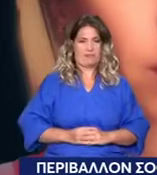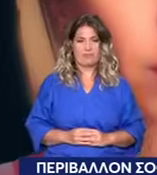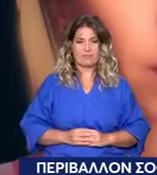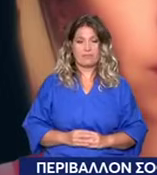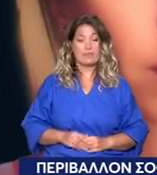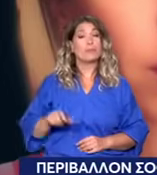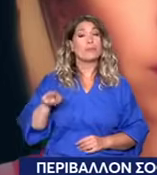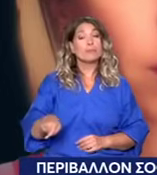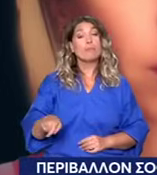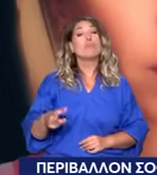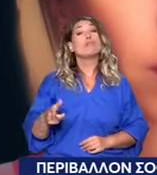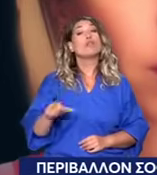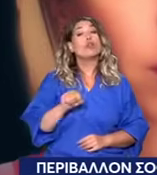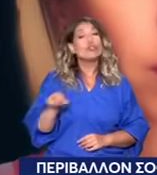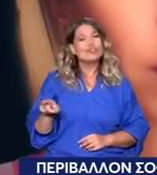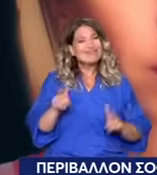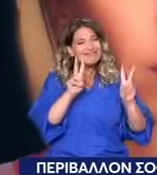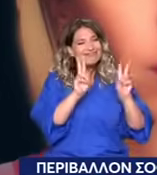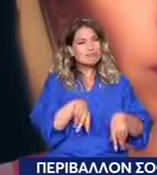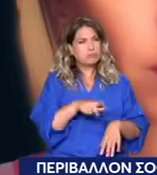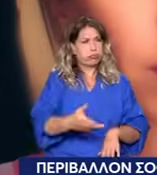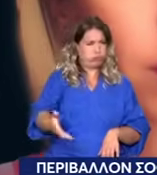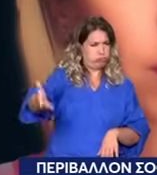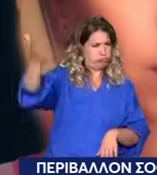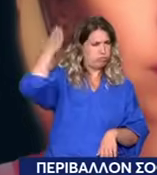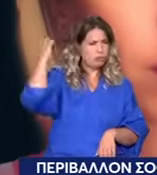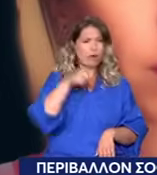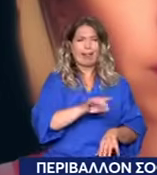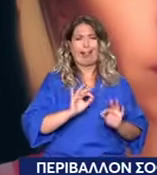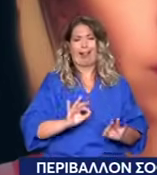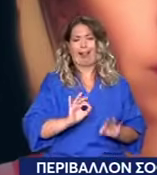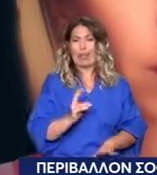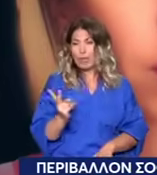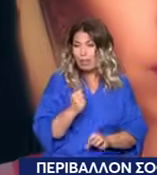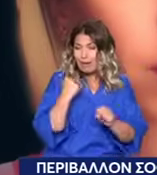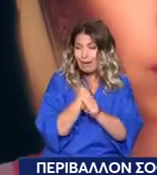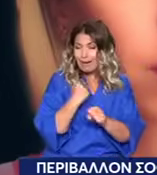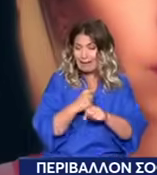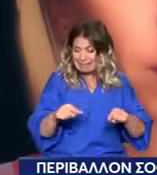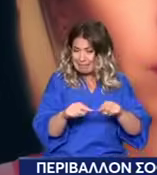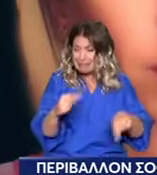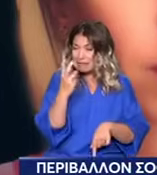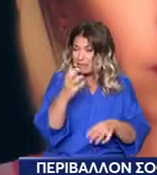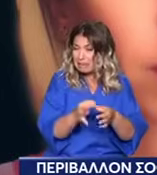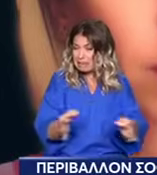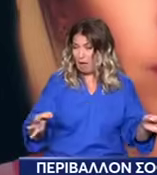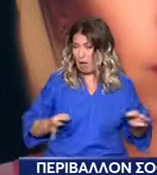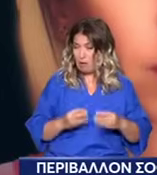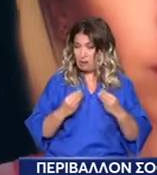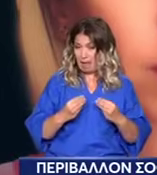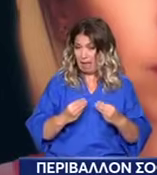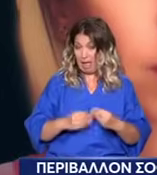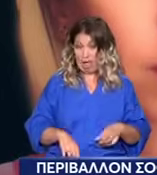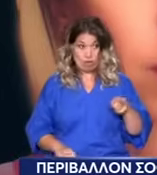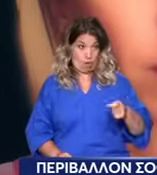γνώρισε όταν ήταν στο πρώτο γραφείο, σε αυτό που πρόκειται να γίνει κατάσχεση. Ήταν μόνο οι δυο τους τότε, στα 30 τετραγωνικά. Δεν είναι καμία που τον βρήκε